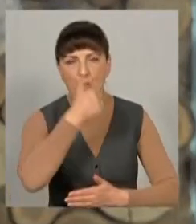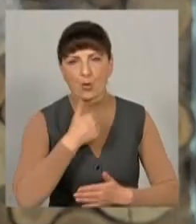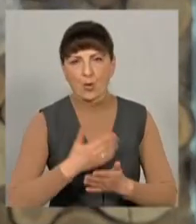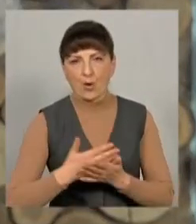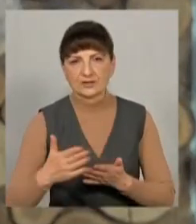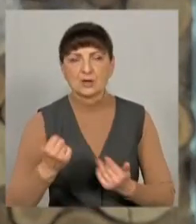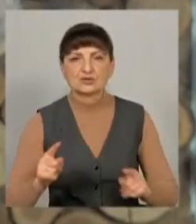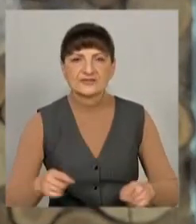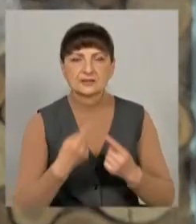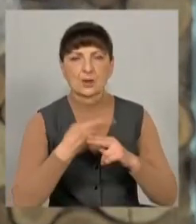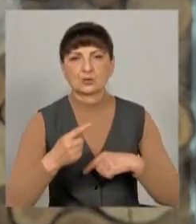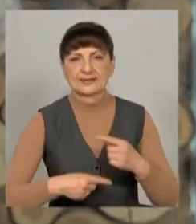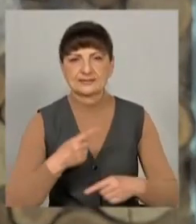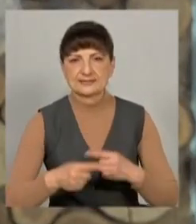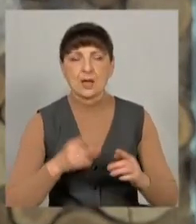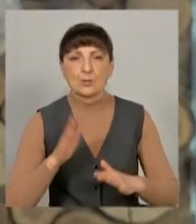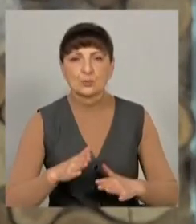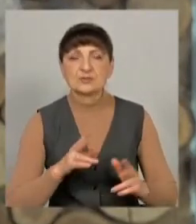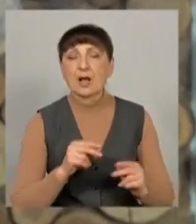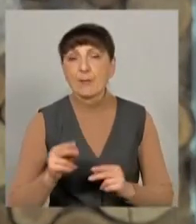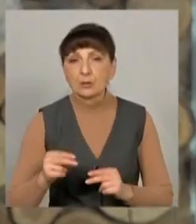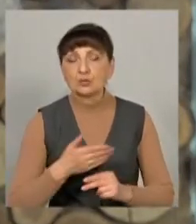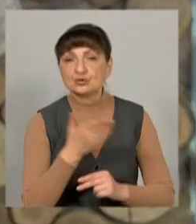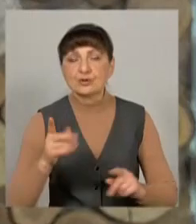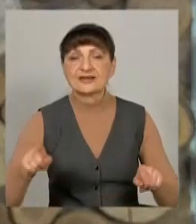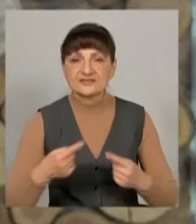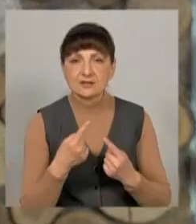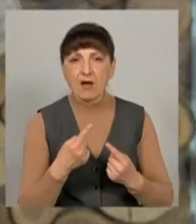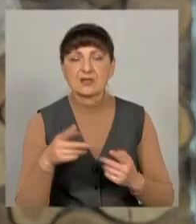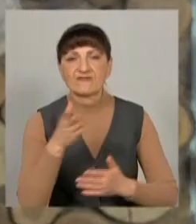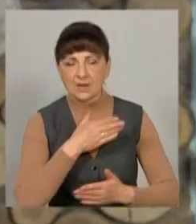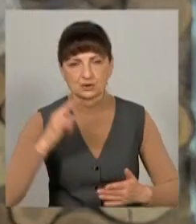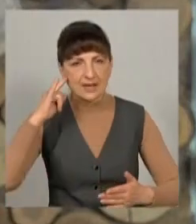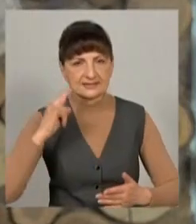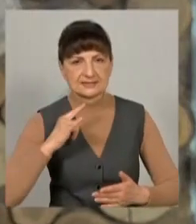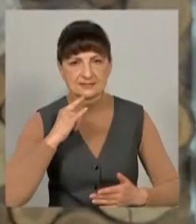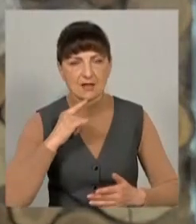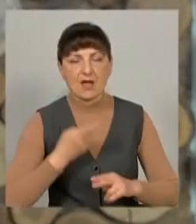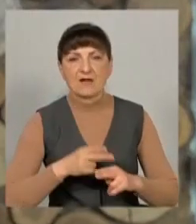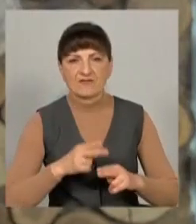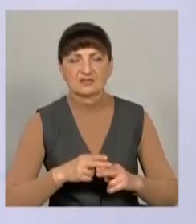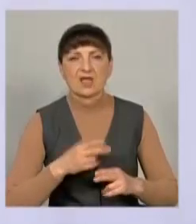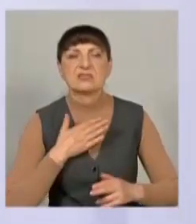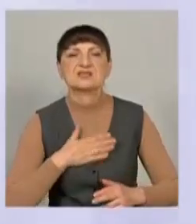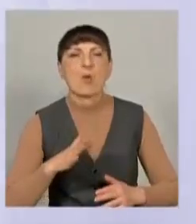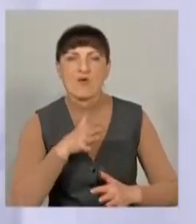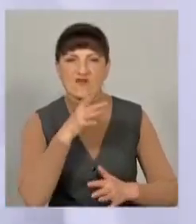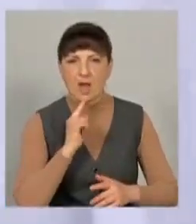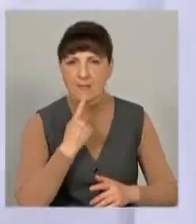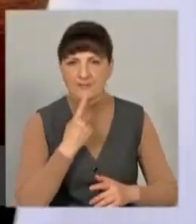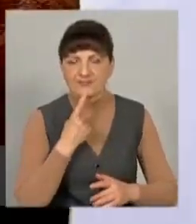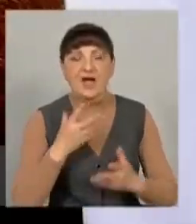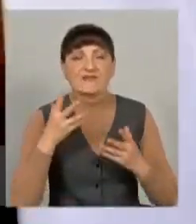Нужно возрождать такие традиции. Пусть благополучие и процветание придет в нашу страну в это неспокойное время. В день Куресу